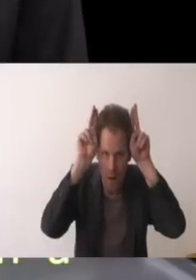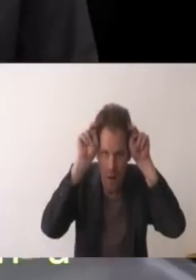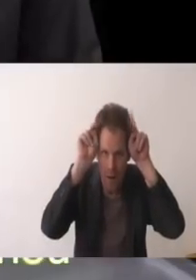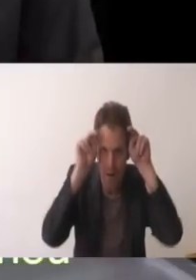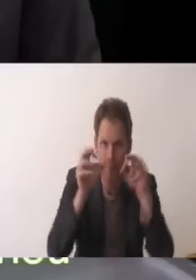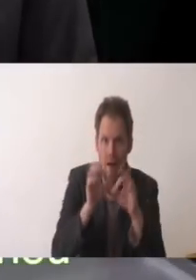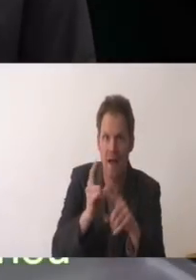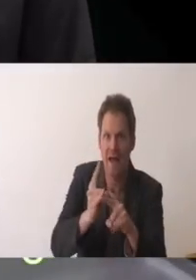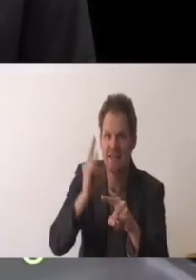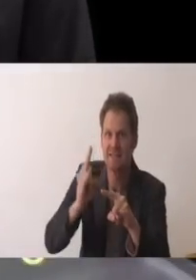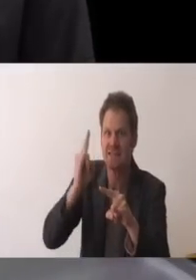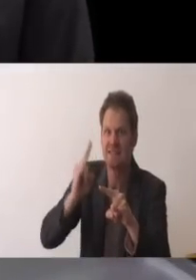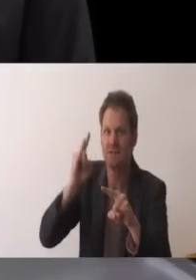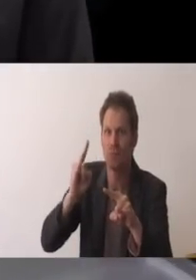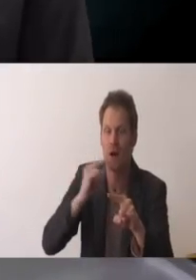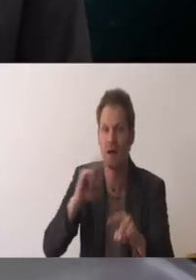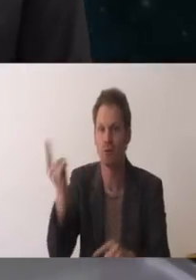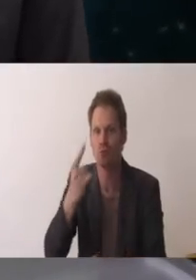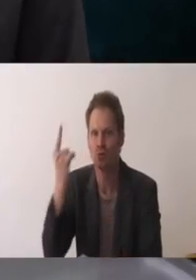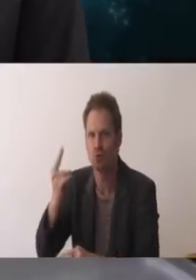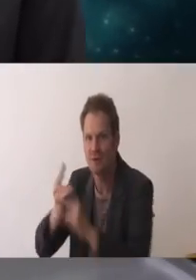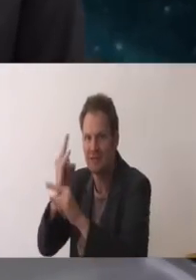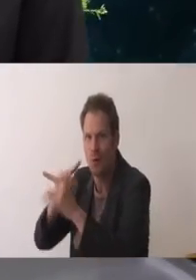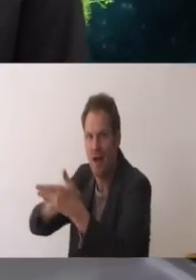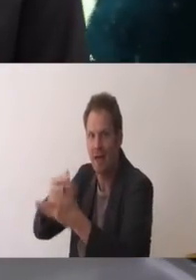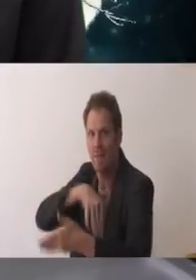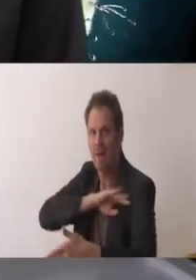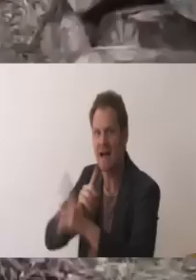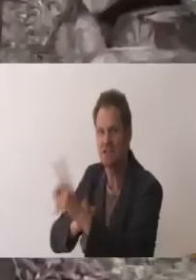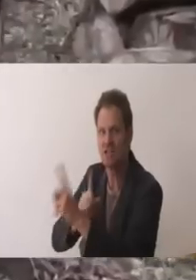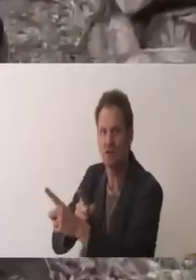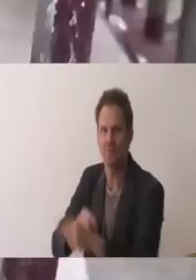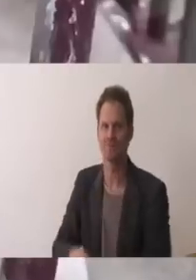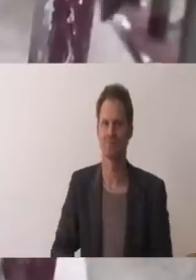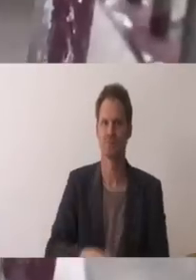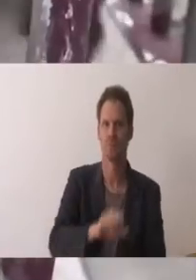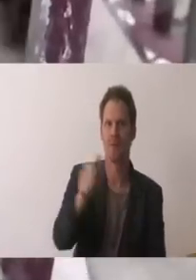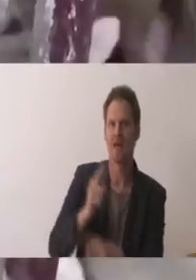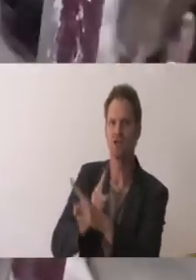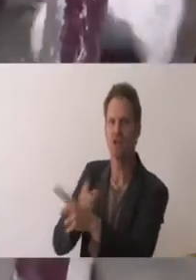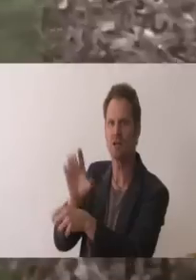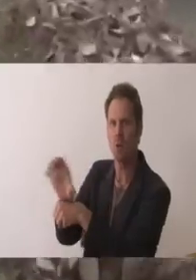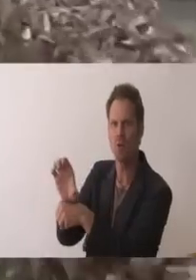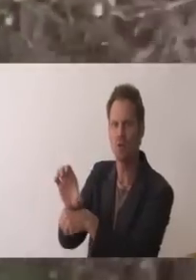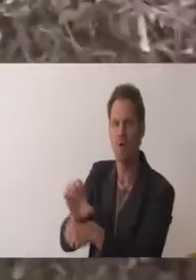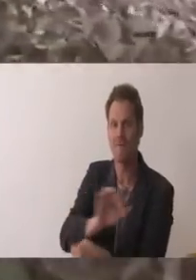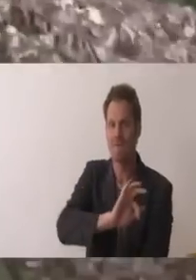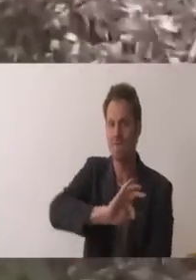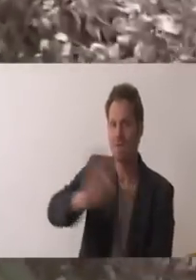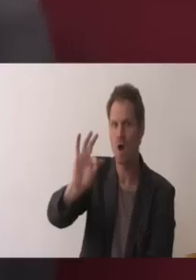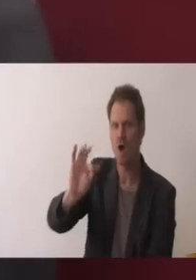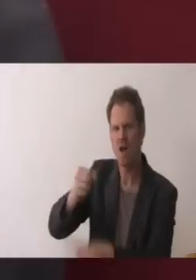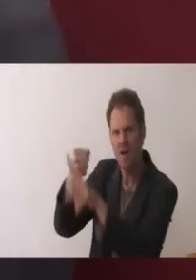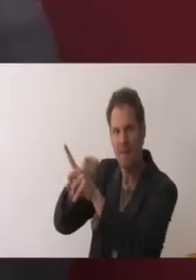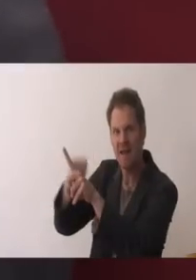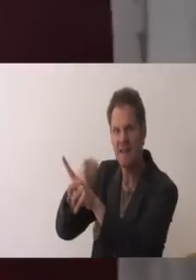que les lapins n'auront pas d'historien, l'histoire sera écrite par les chasseurs. Anti-chasse, une première en France. Des